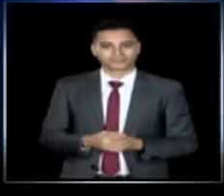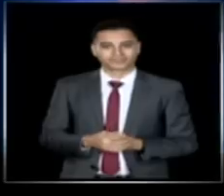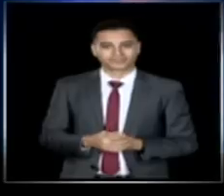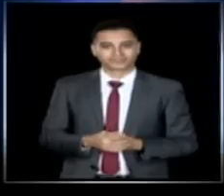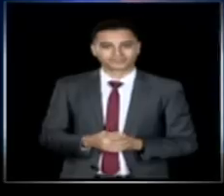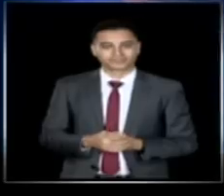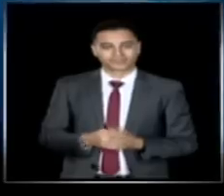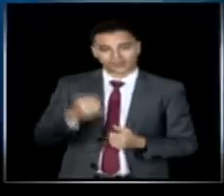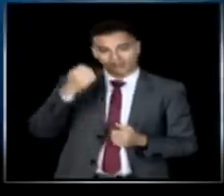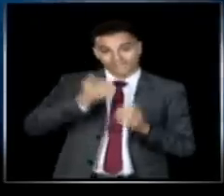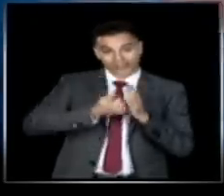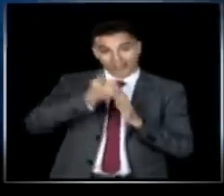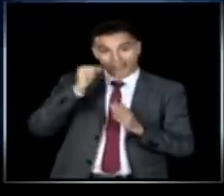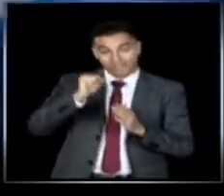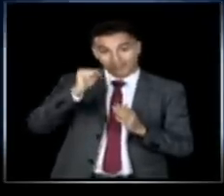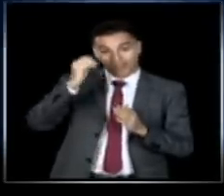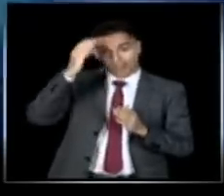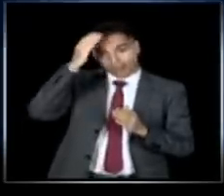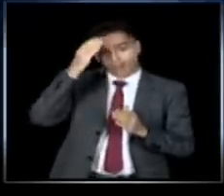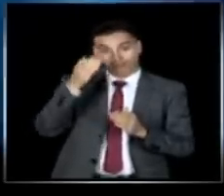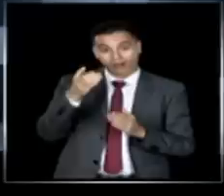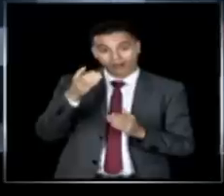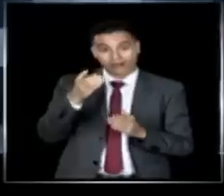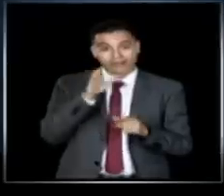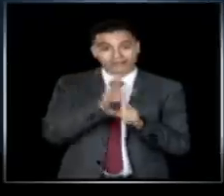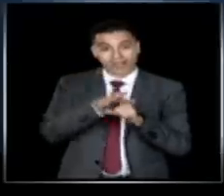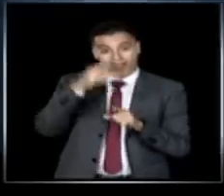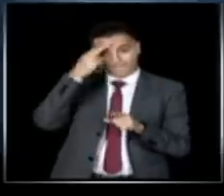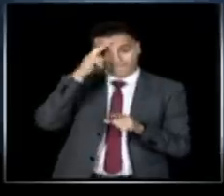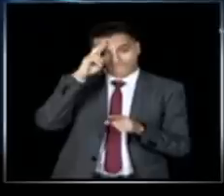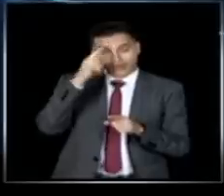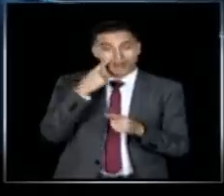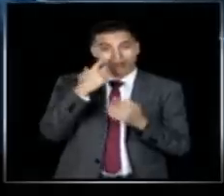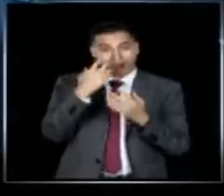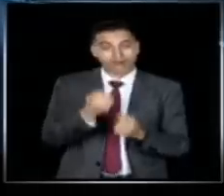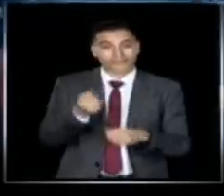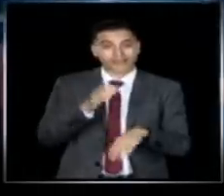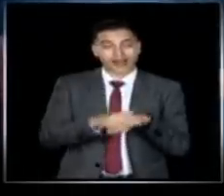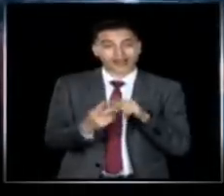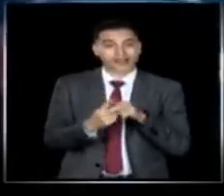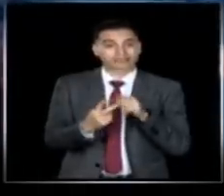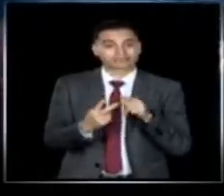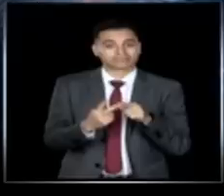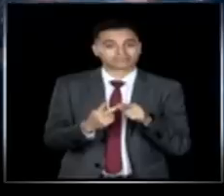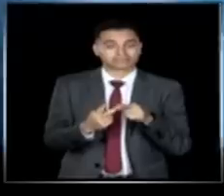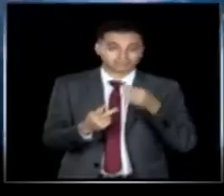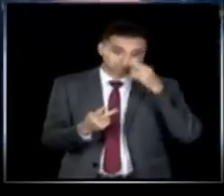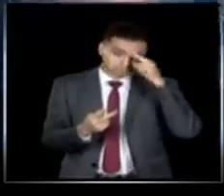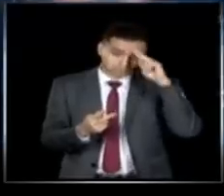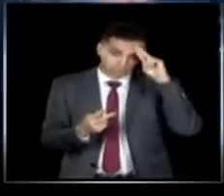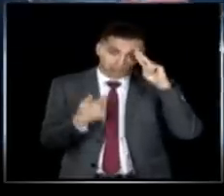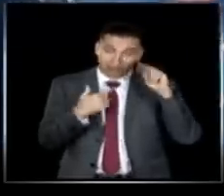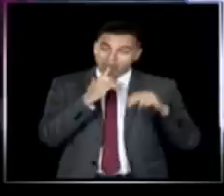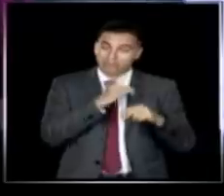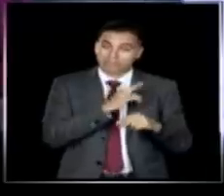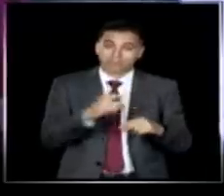خلف نجاح العباقرة داعمين رئيسيين آمنوا بالفكرة وبأهميتها. الواحد بيبقى مطمن إنه